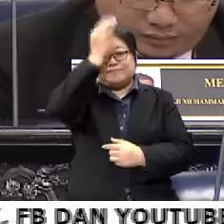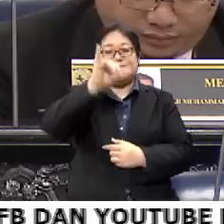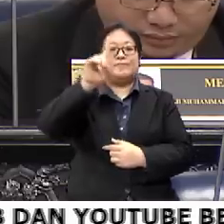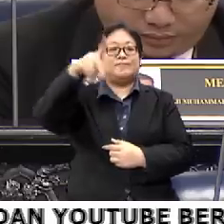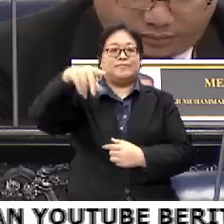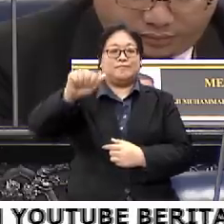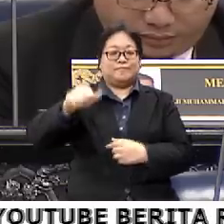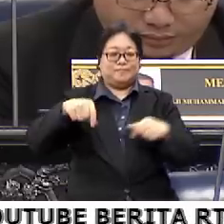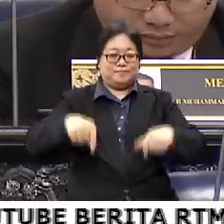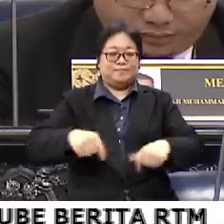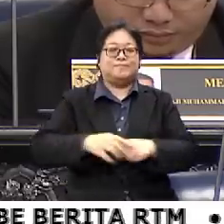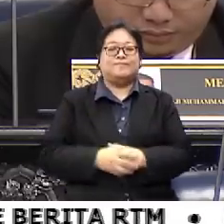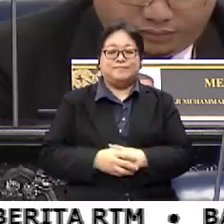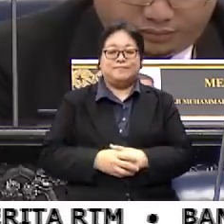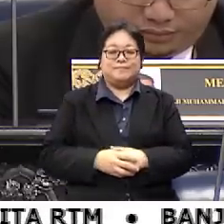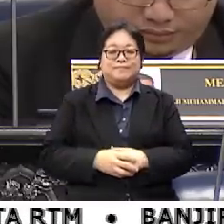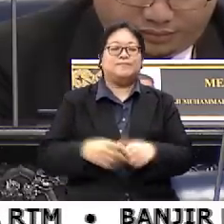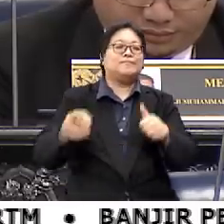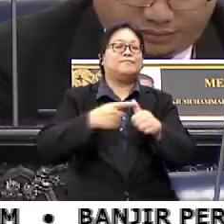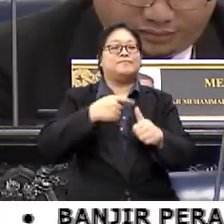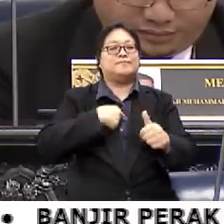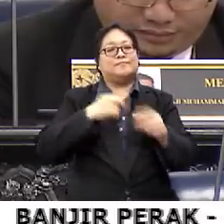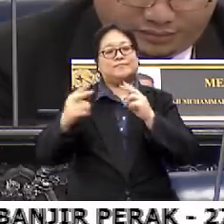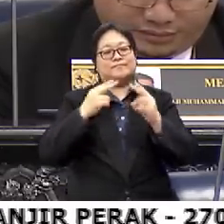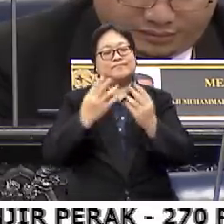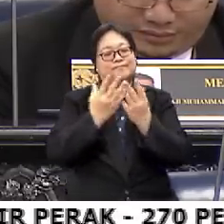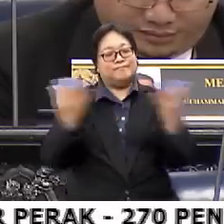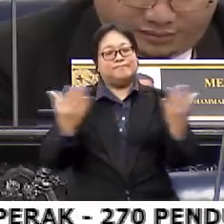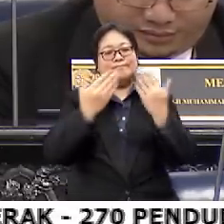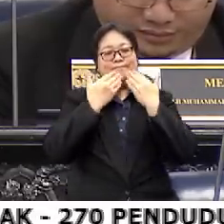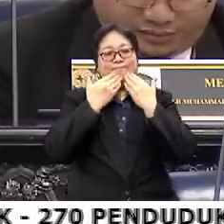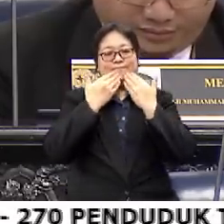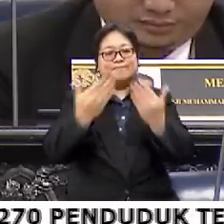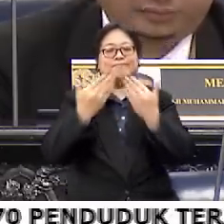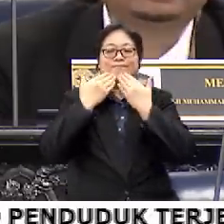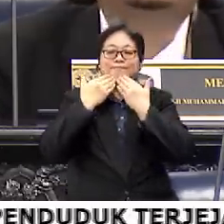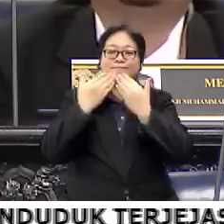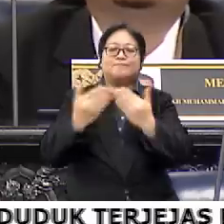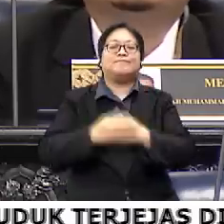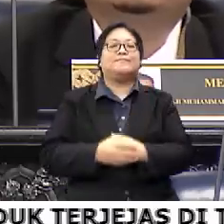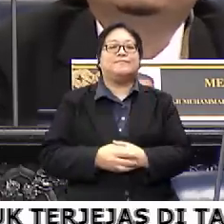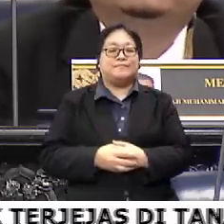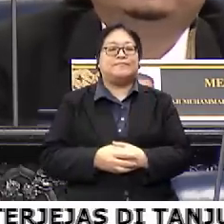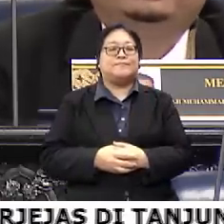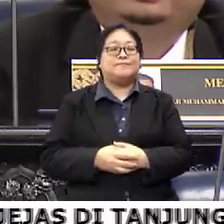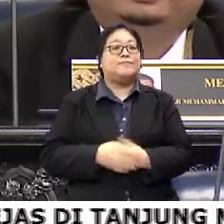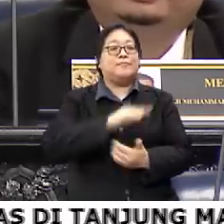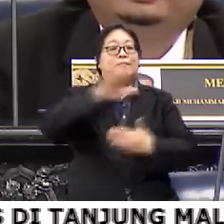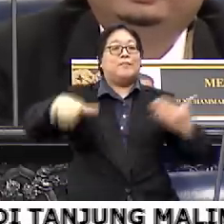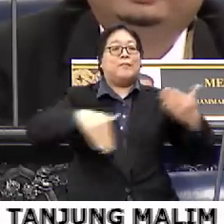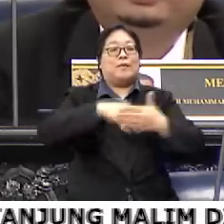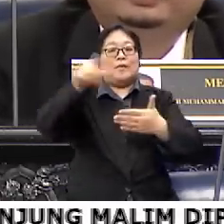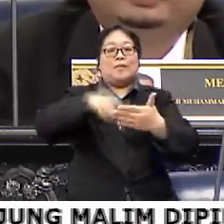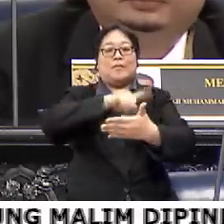Pertuan Agong pada kali ini. Terlebih dahulu, saya menzahirkan setinggi-tinggi penghargaan dan jutaan terima kasih kepada semua